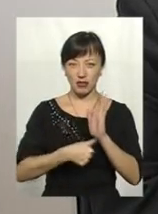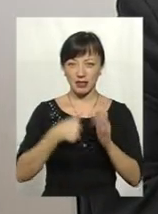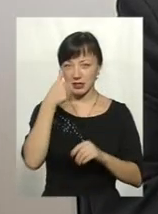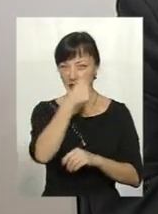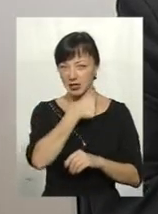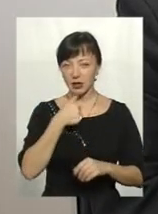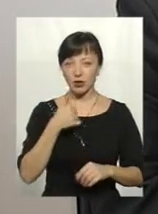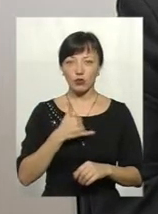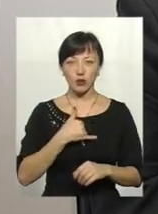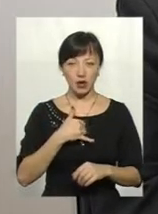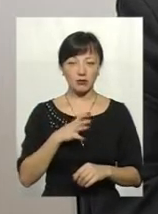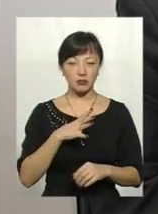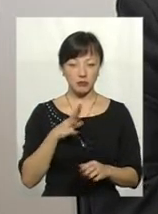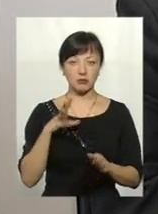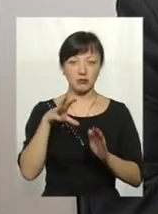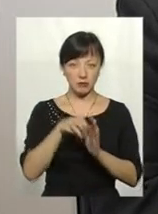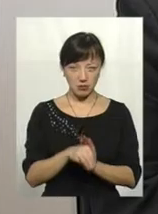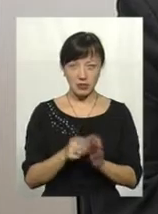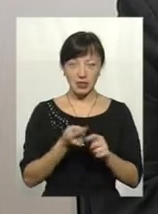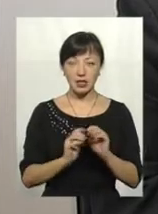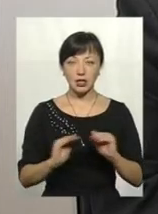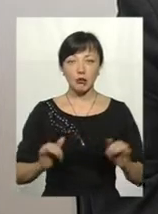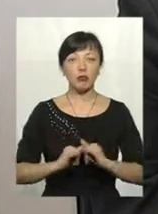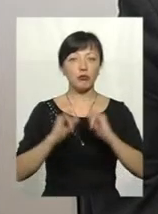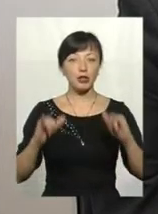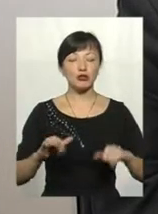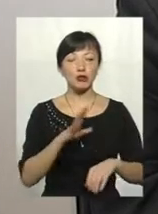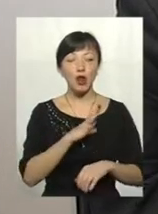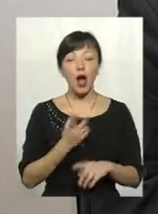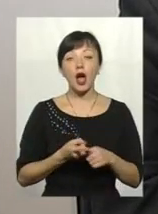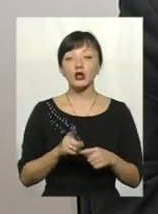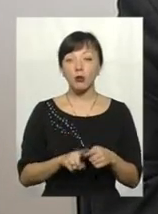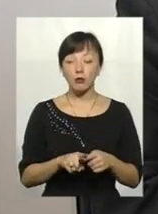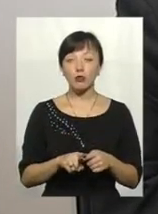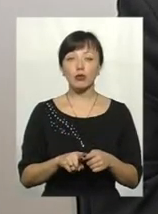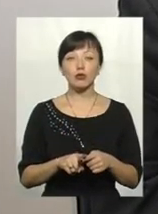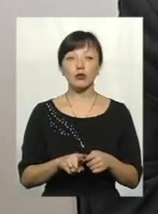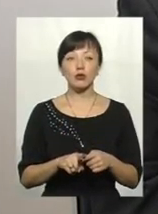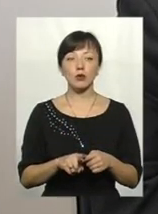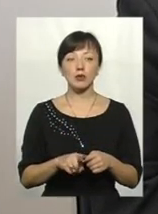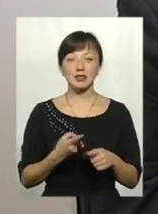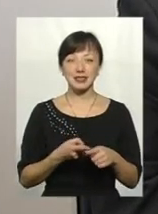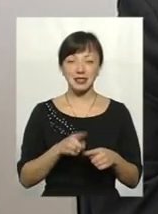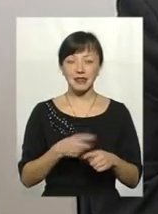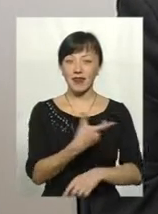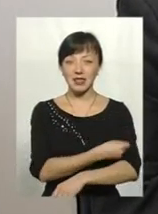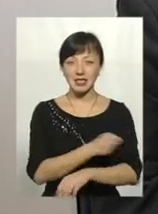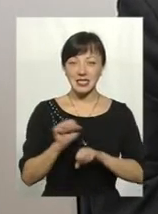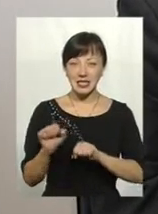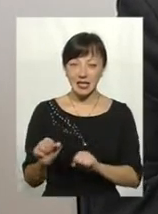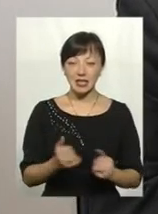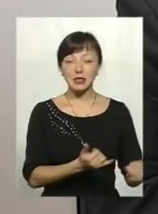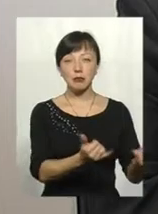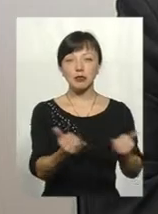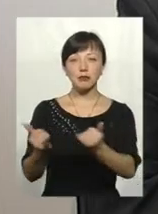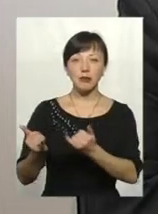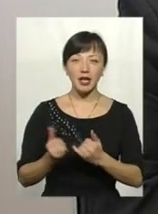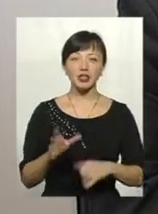була з урахуванням цих дітей, вона більша була. І тому, відповідно, нам цієї вакцини для